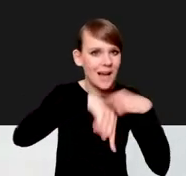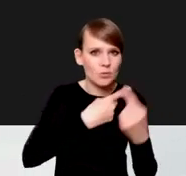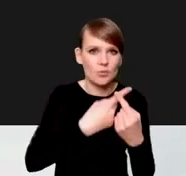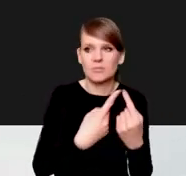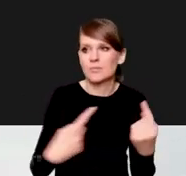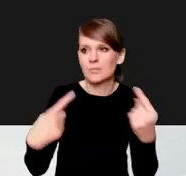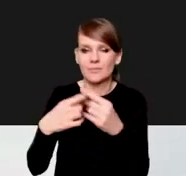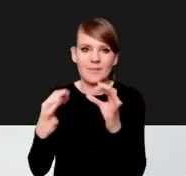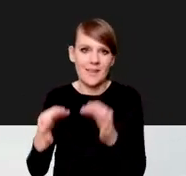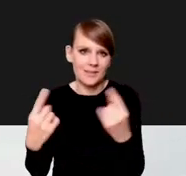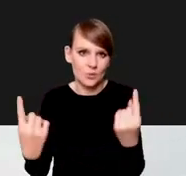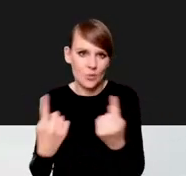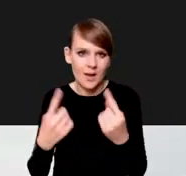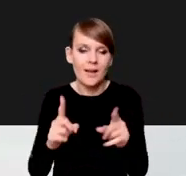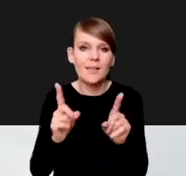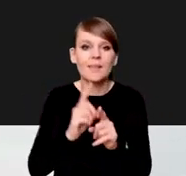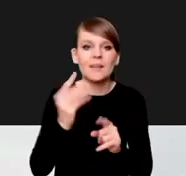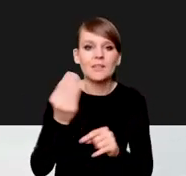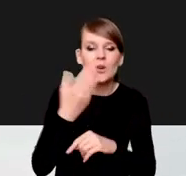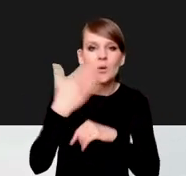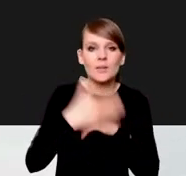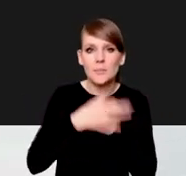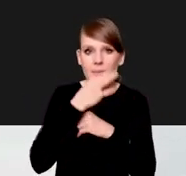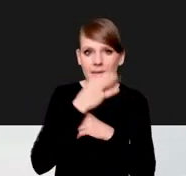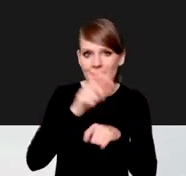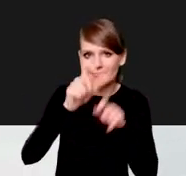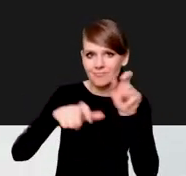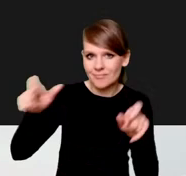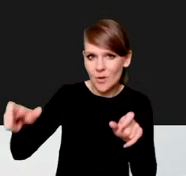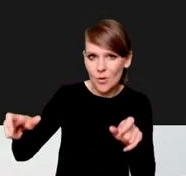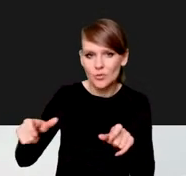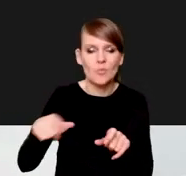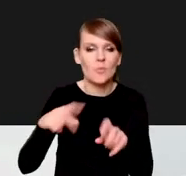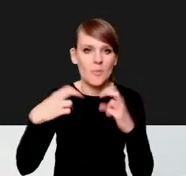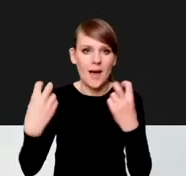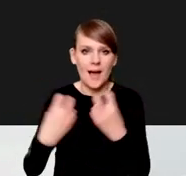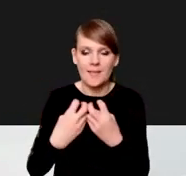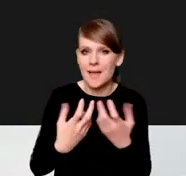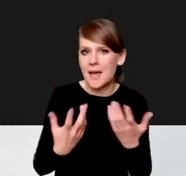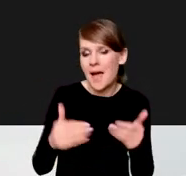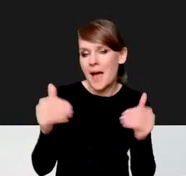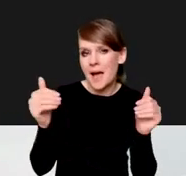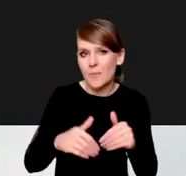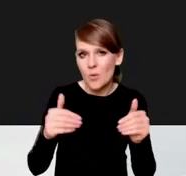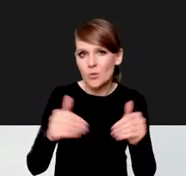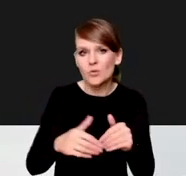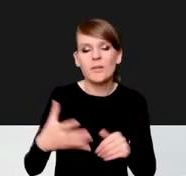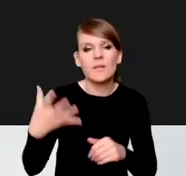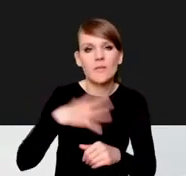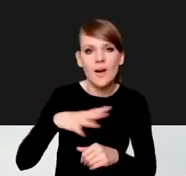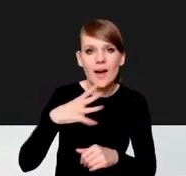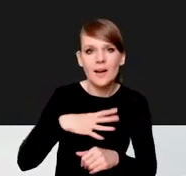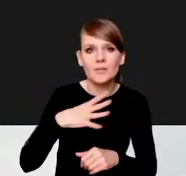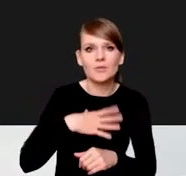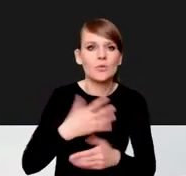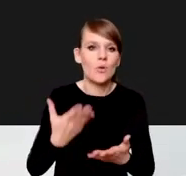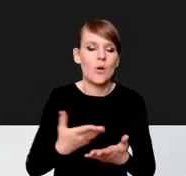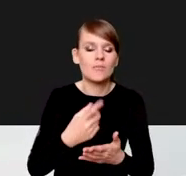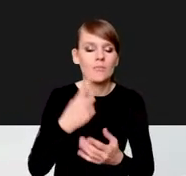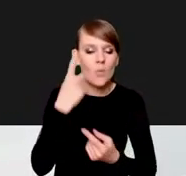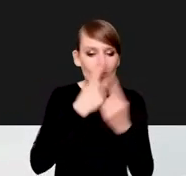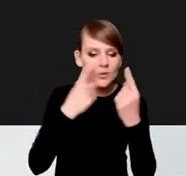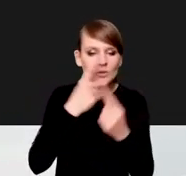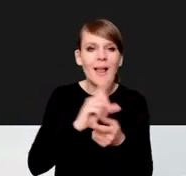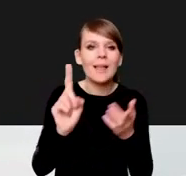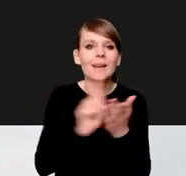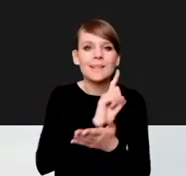ostatnie pytanie też do panelistów w kontekście tego, co powiedziałem, czy pewnego rodzaju niezasadne byłoby zdefiniowanie pewnych ryzyk i określenie, jak